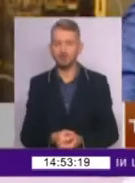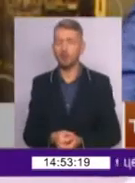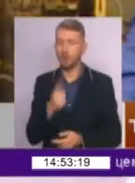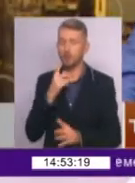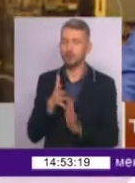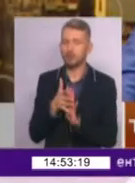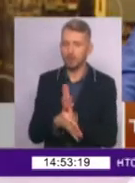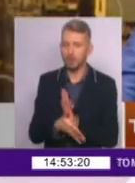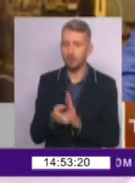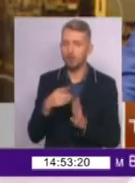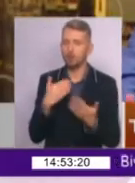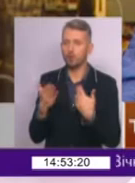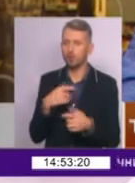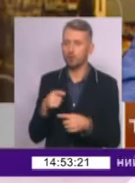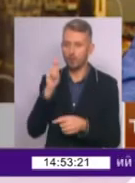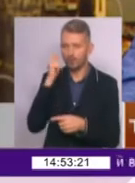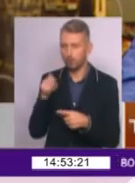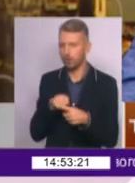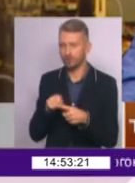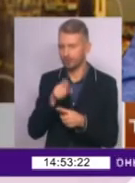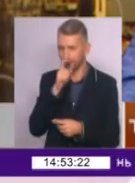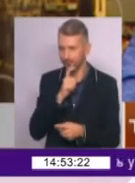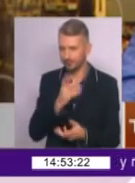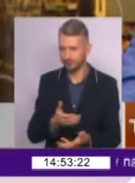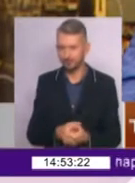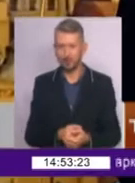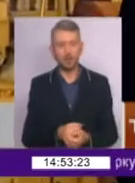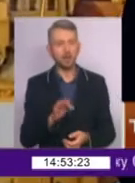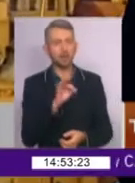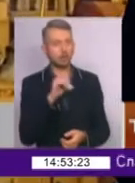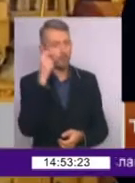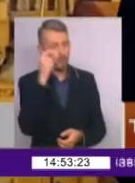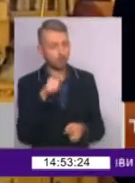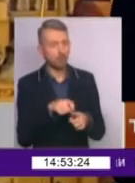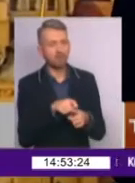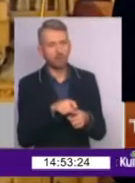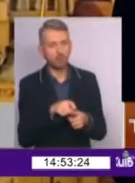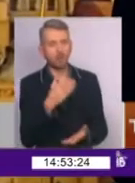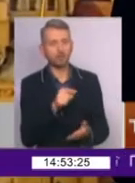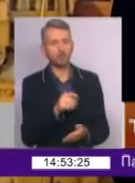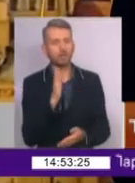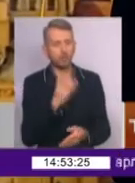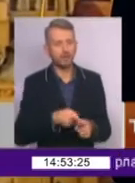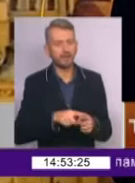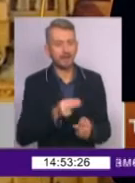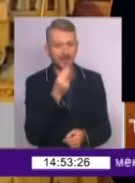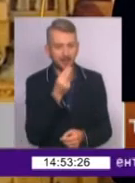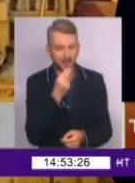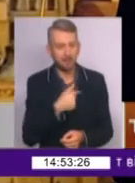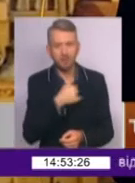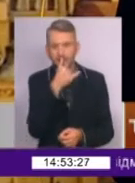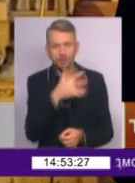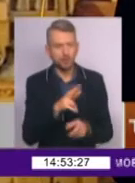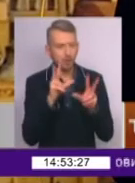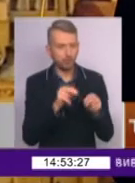Зрозуміло. Тож, стосовно цибулі чи чеснику, не зрозуміло. Стосовно цибулі чи чеснику, якщо ви будете це їсти, ми не можемо